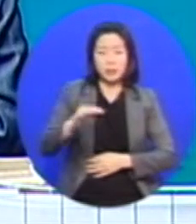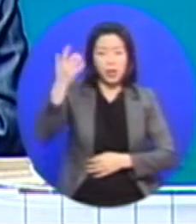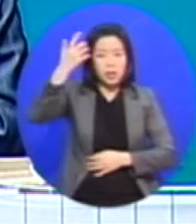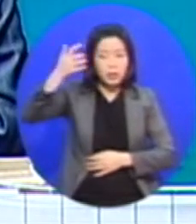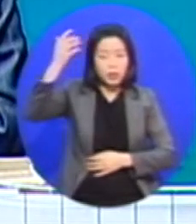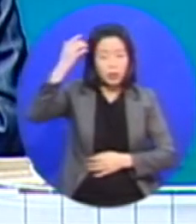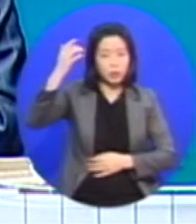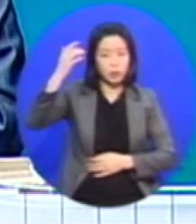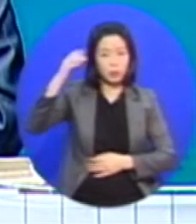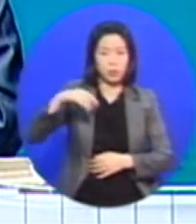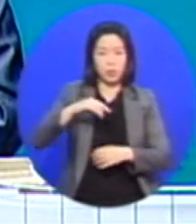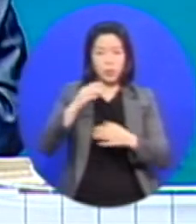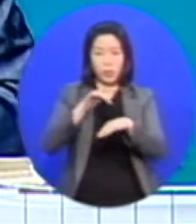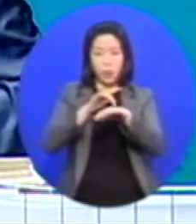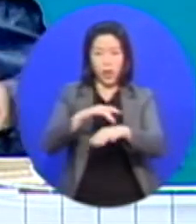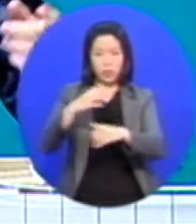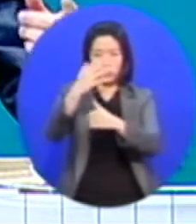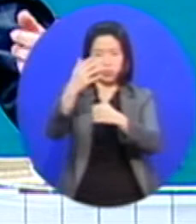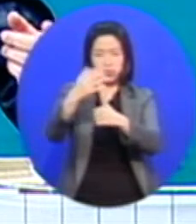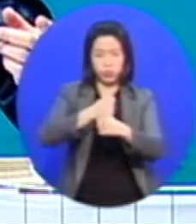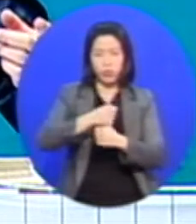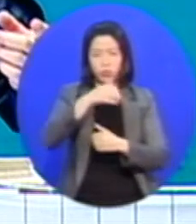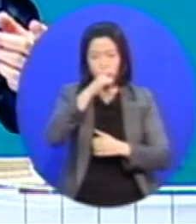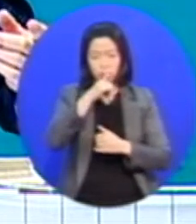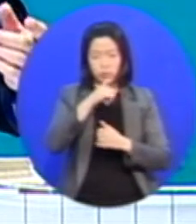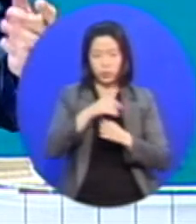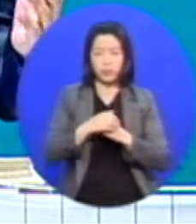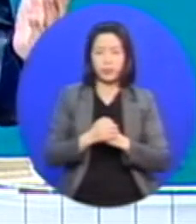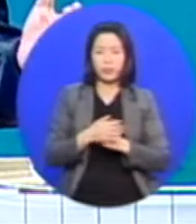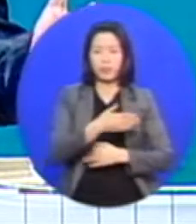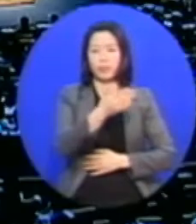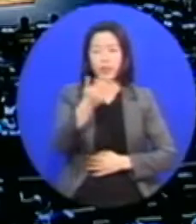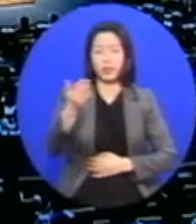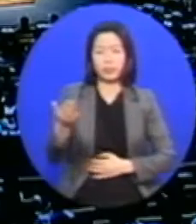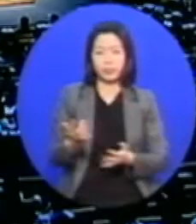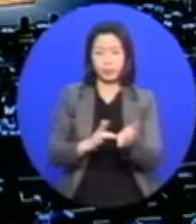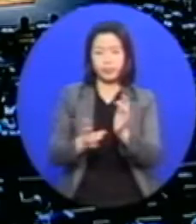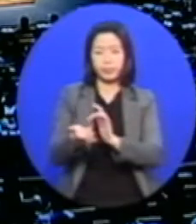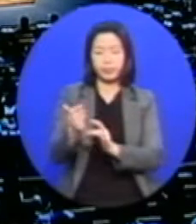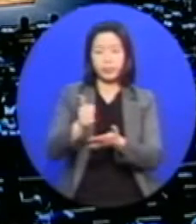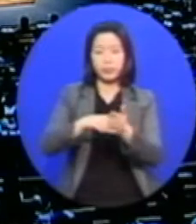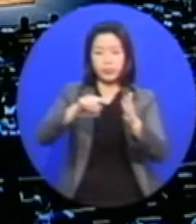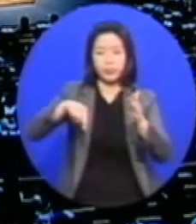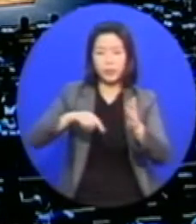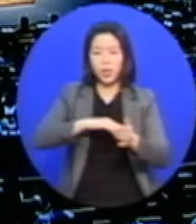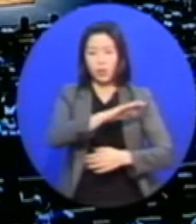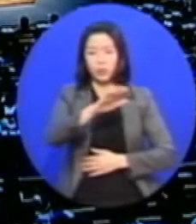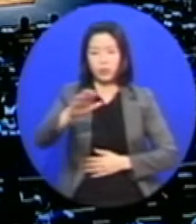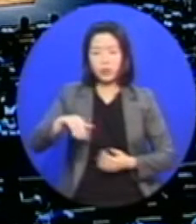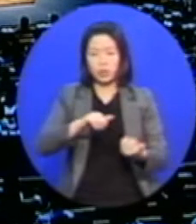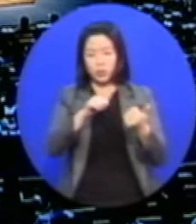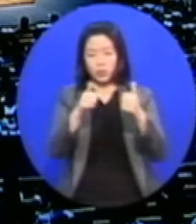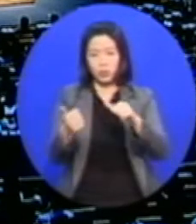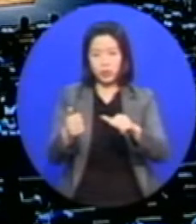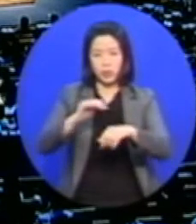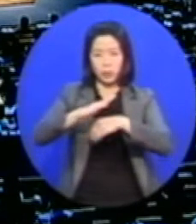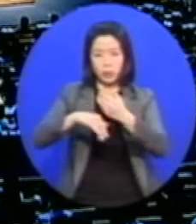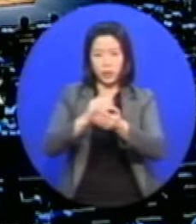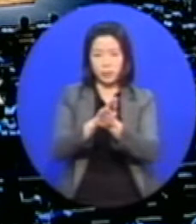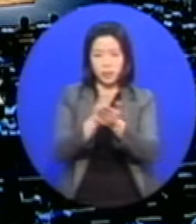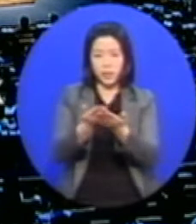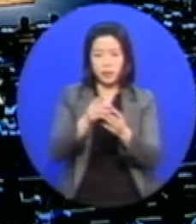사람입니다 여러분 예수님 안에서 우리가 죽었다고 그렇게 성경은 말하고 있는데